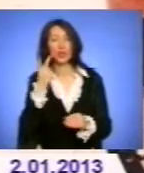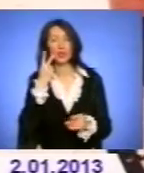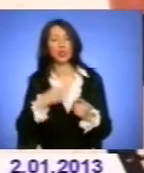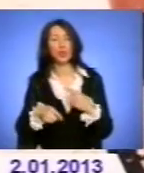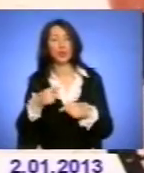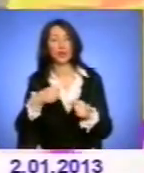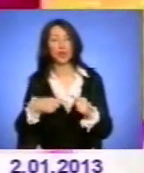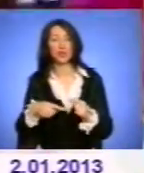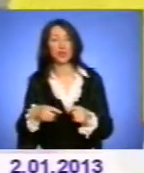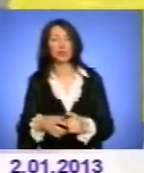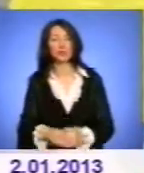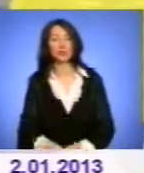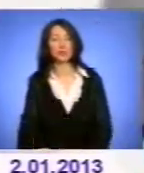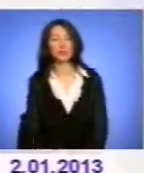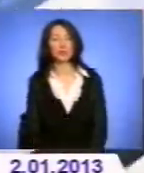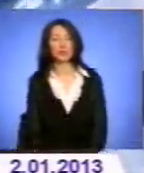повертається.